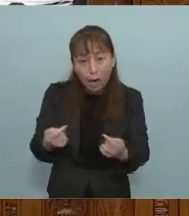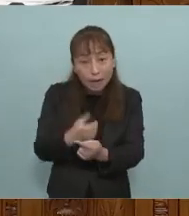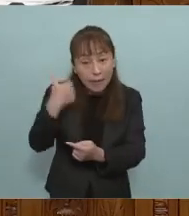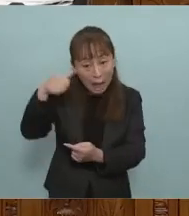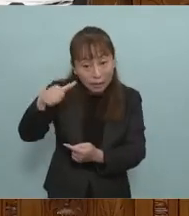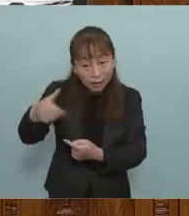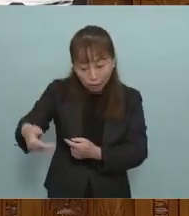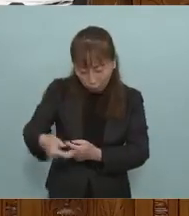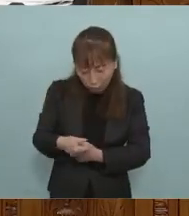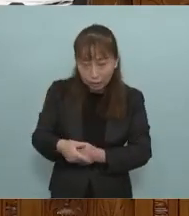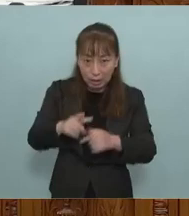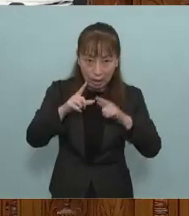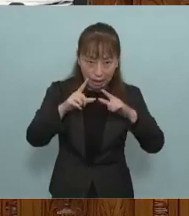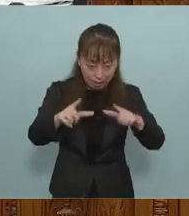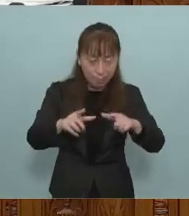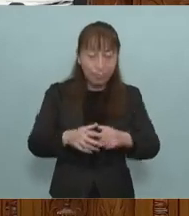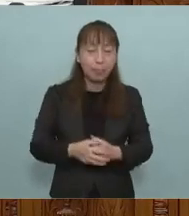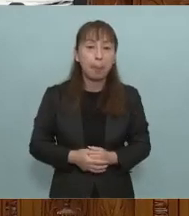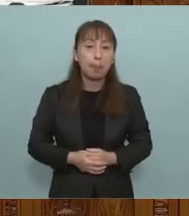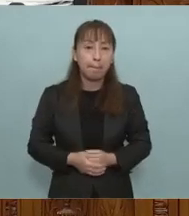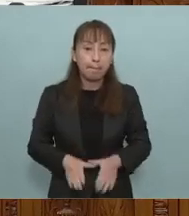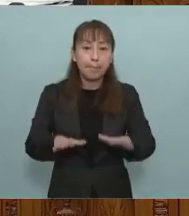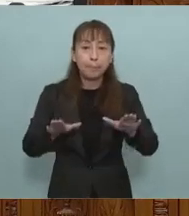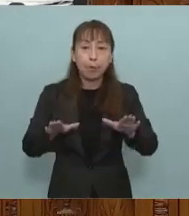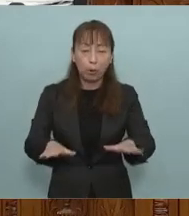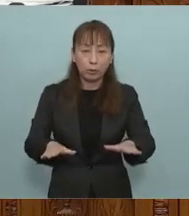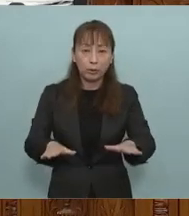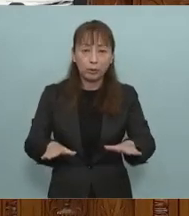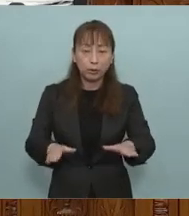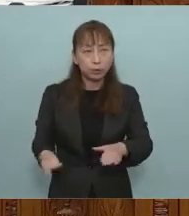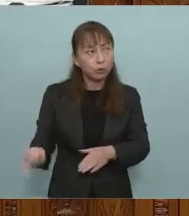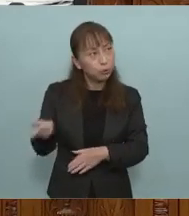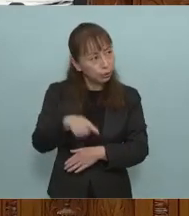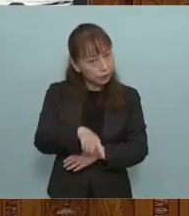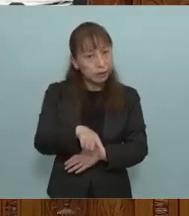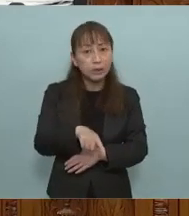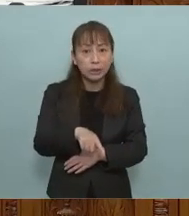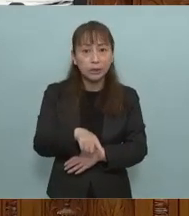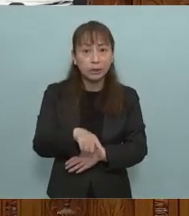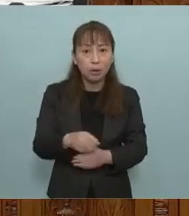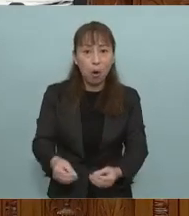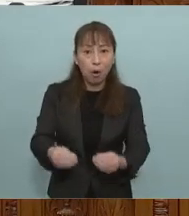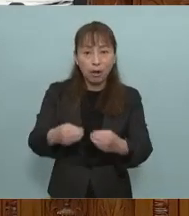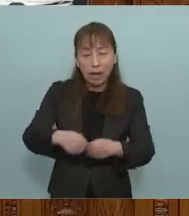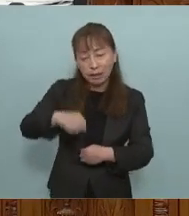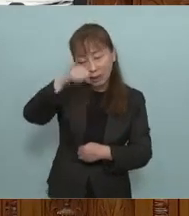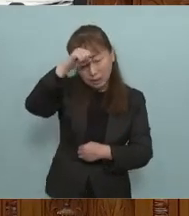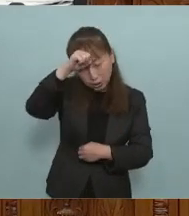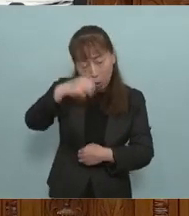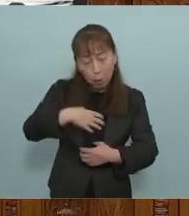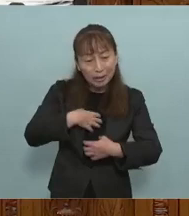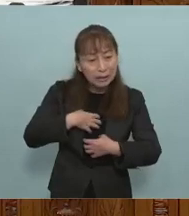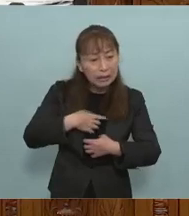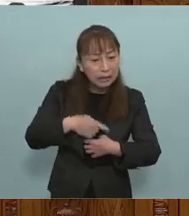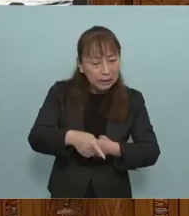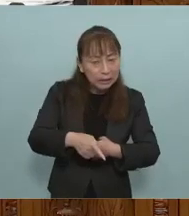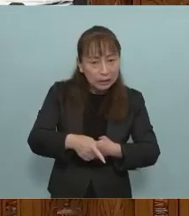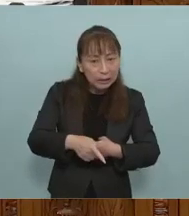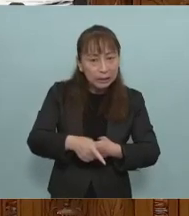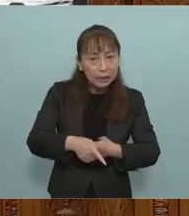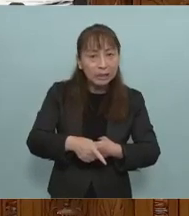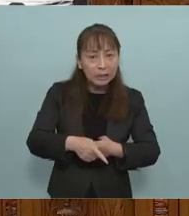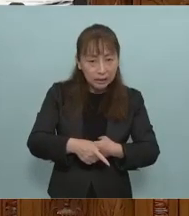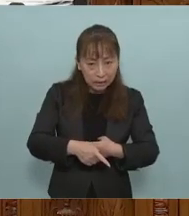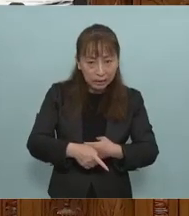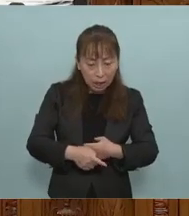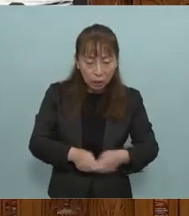尋ねがありました。本日次の感染症危機に備えるため感染